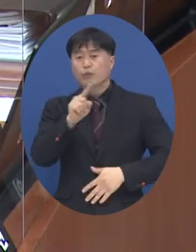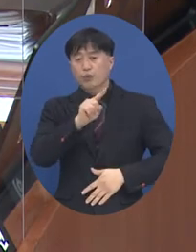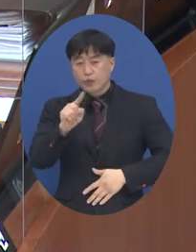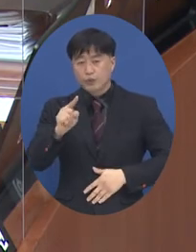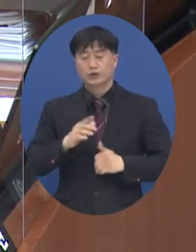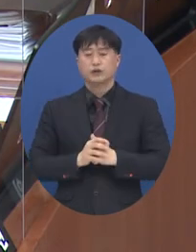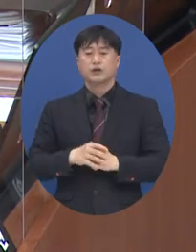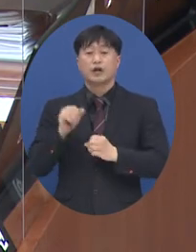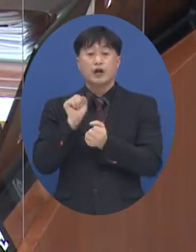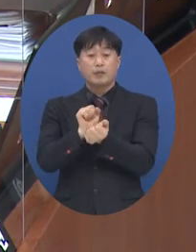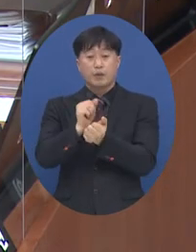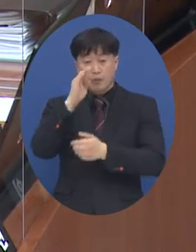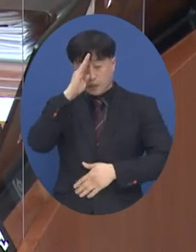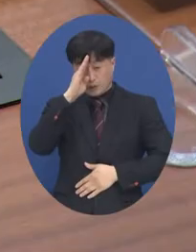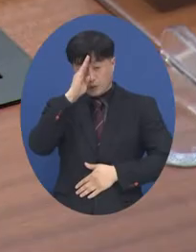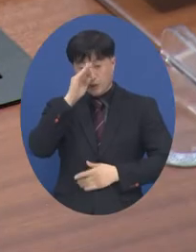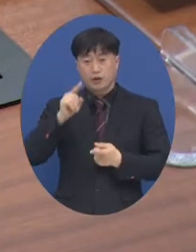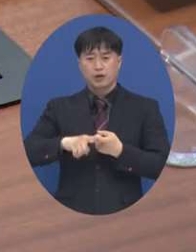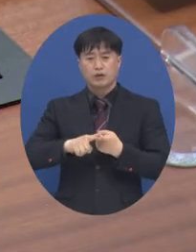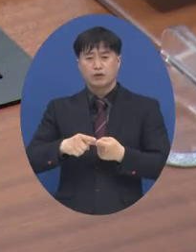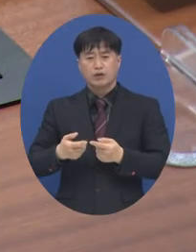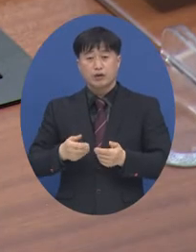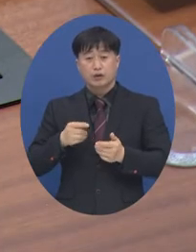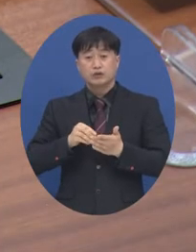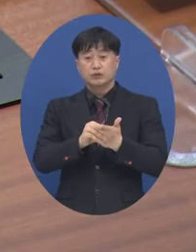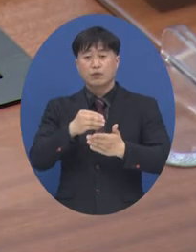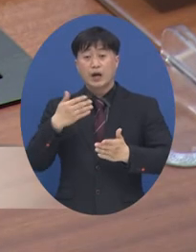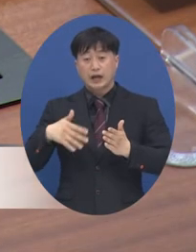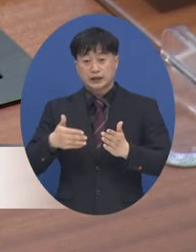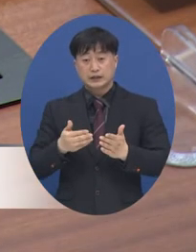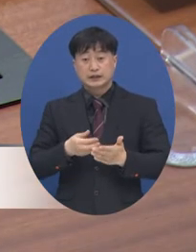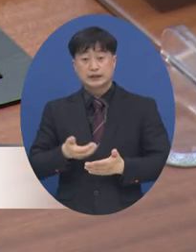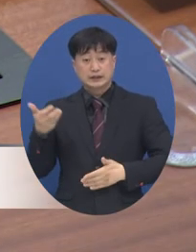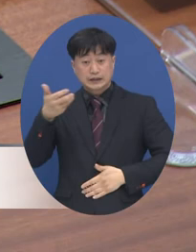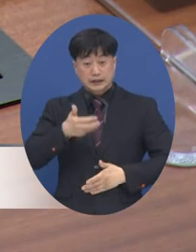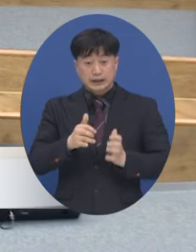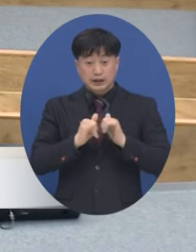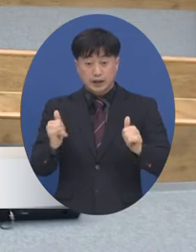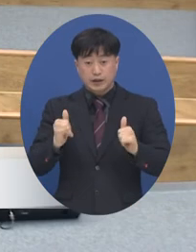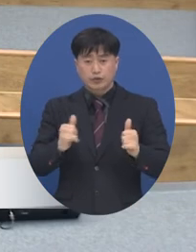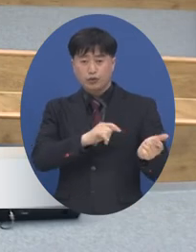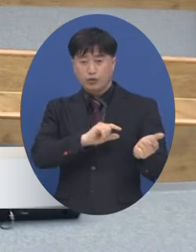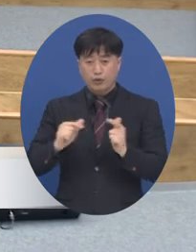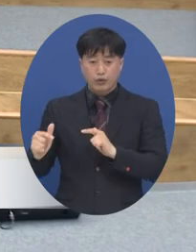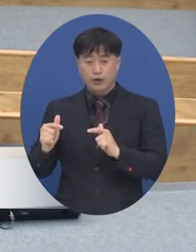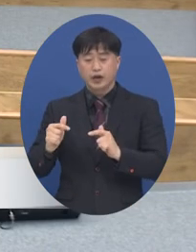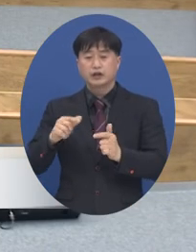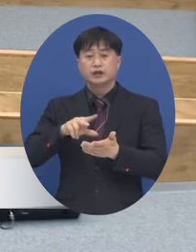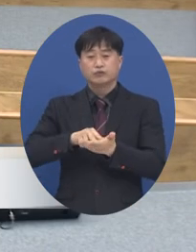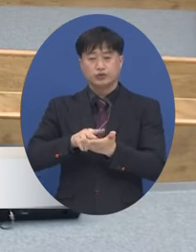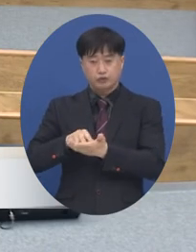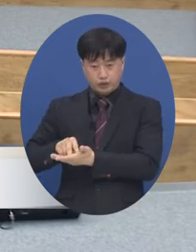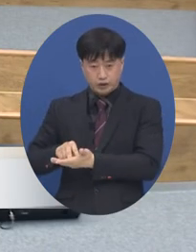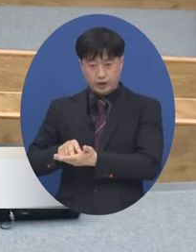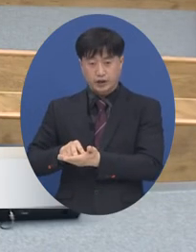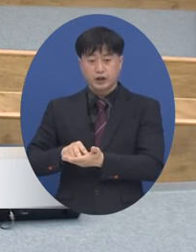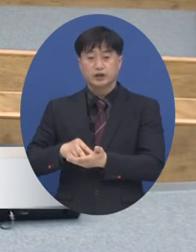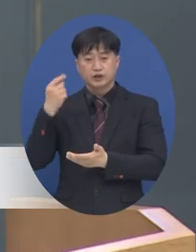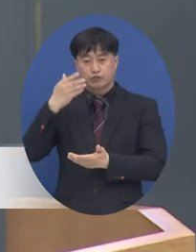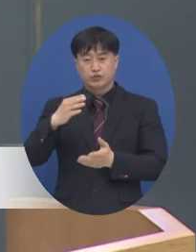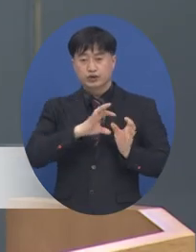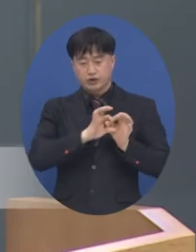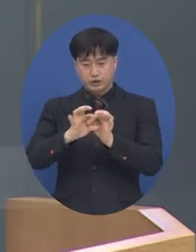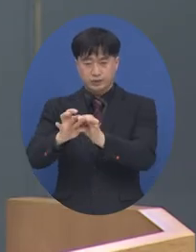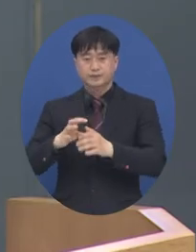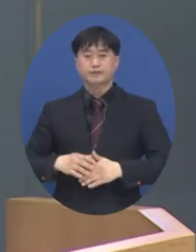감염병에 대한 미등록 이주민과 경기도민의 위기 대응 과제에 대해 묻는 질의 등 다양한 현안 사안을 두고 여러